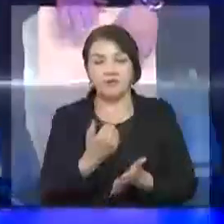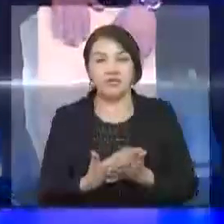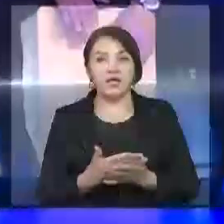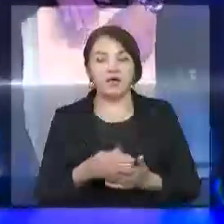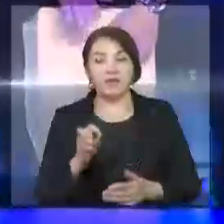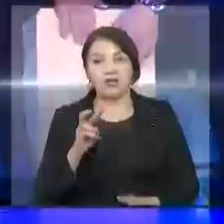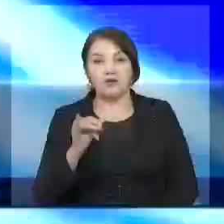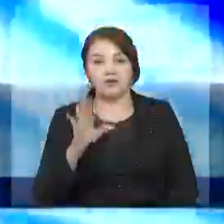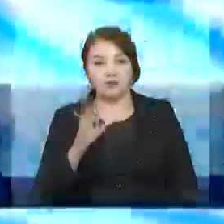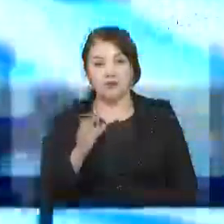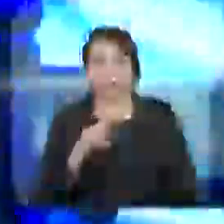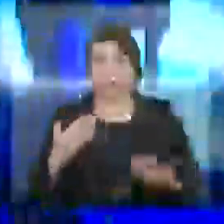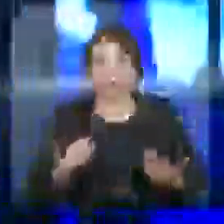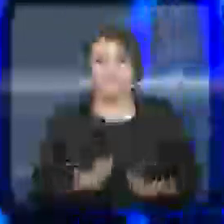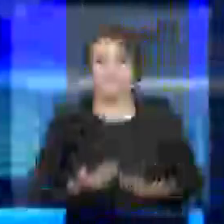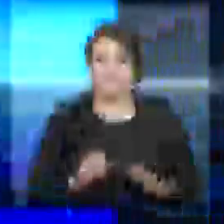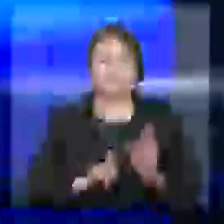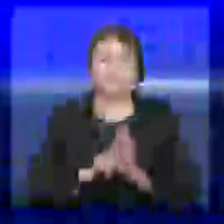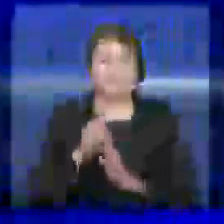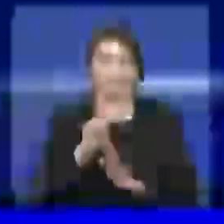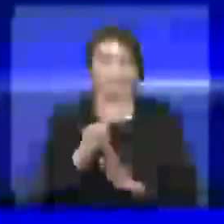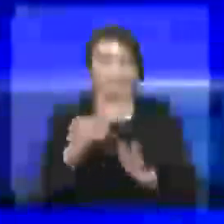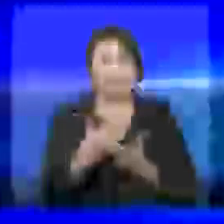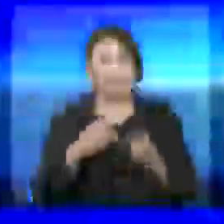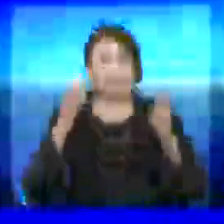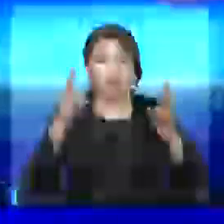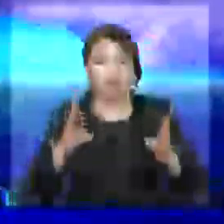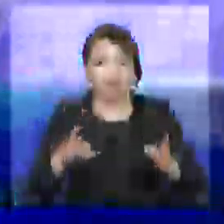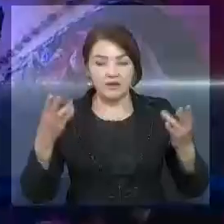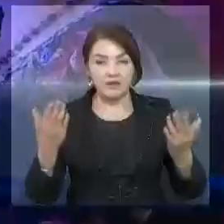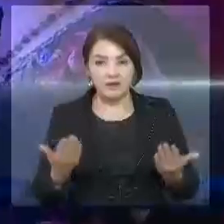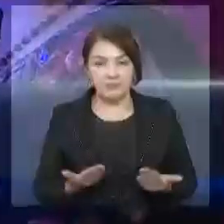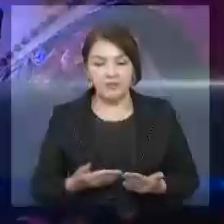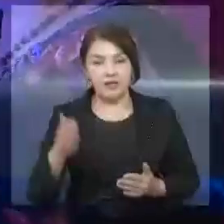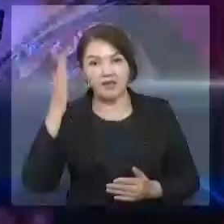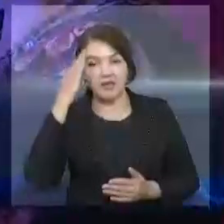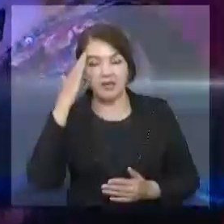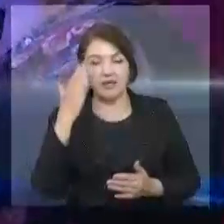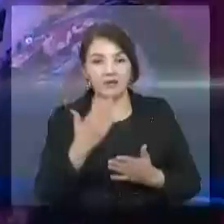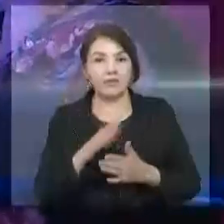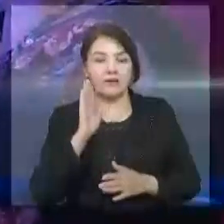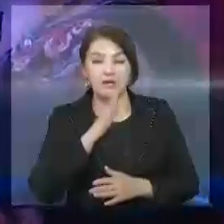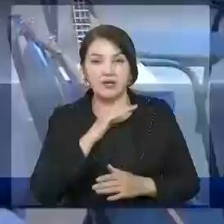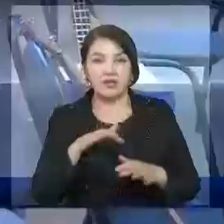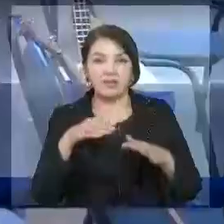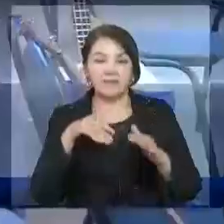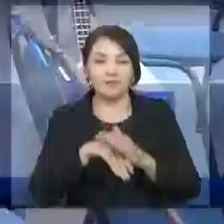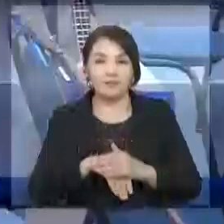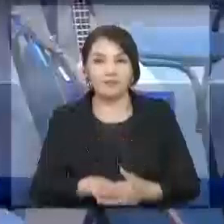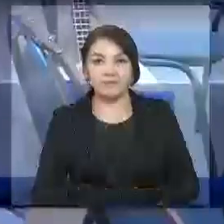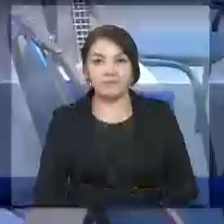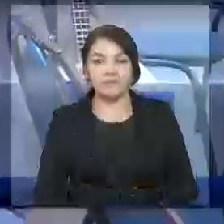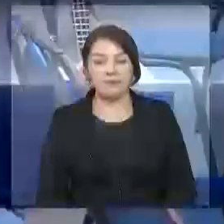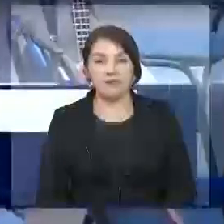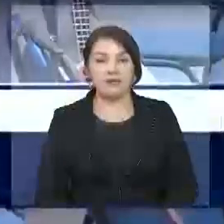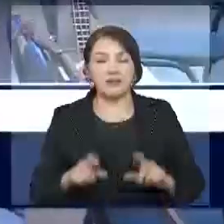шымылдығы Күләш Китакбаеваның өмірбаянымен басталды. Оның нәзік болмысына осыншалықты талант пен дарындылық анасынан дарыған. 47 мектепте